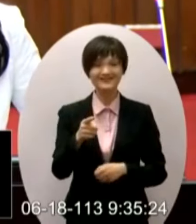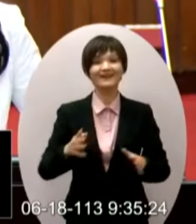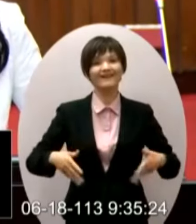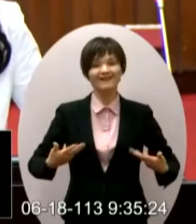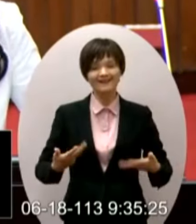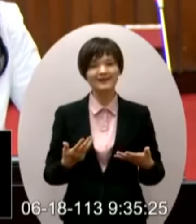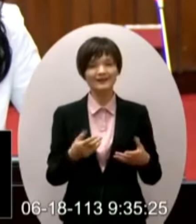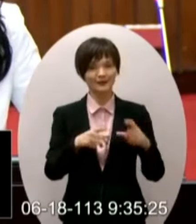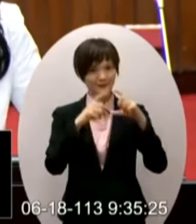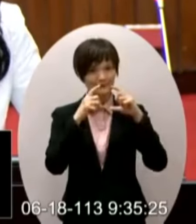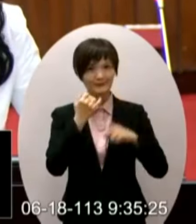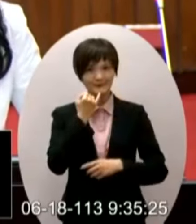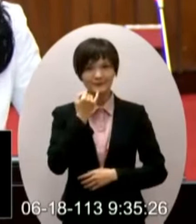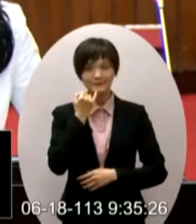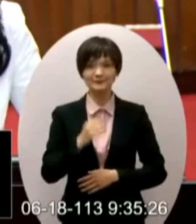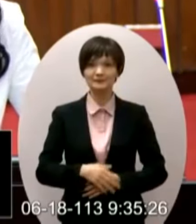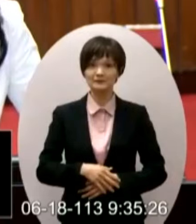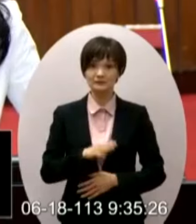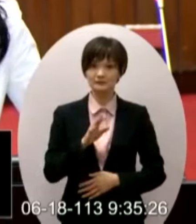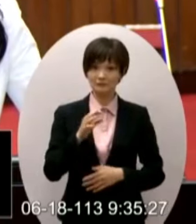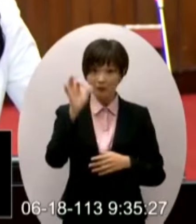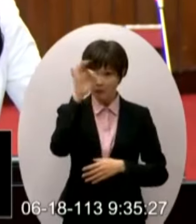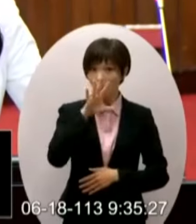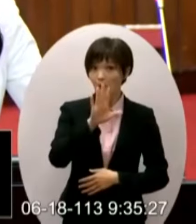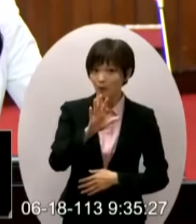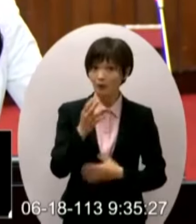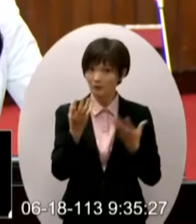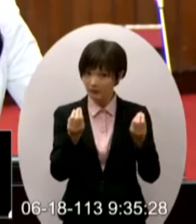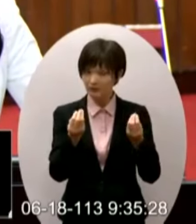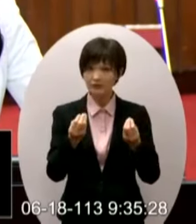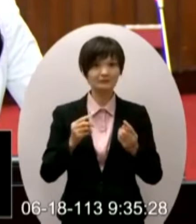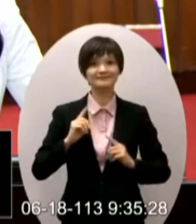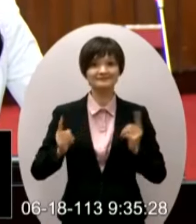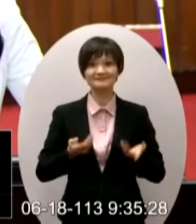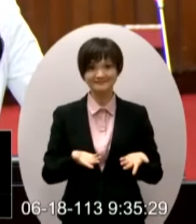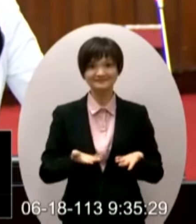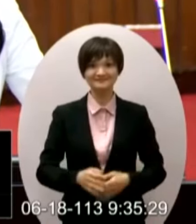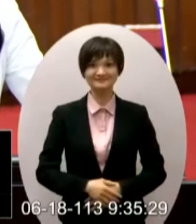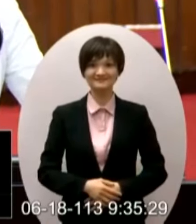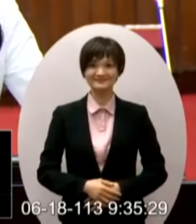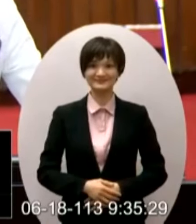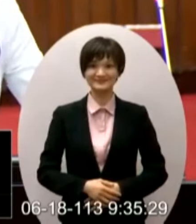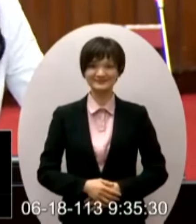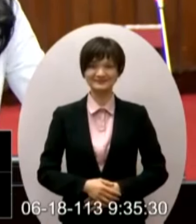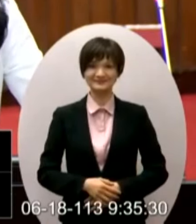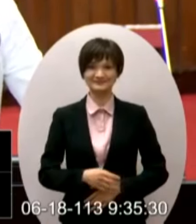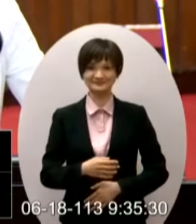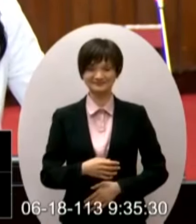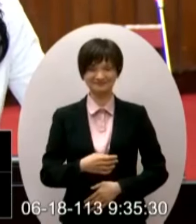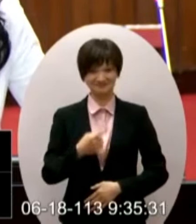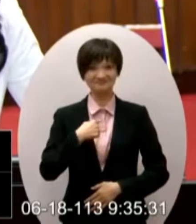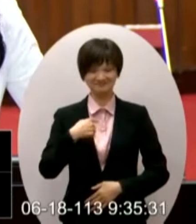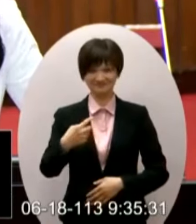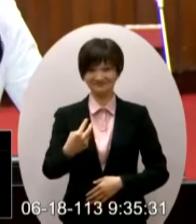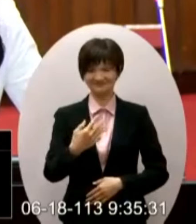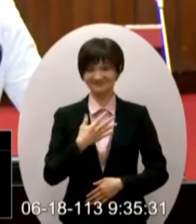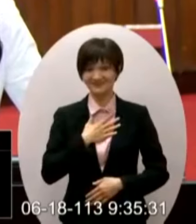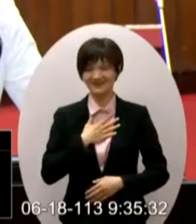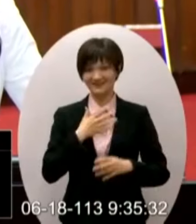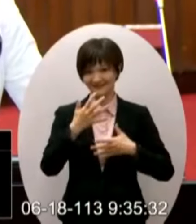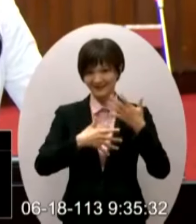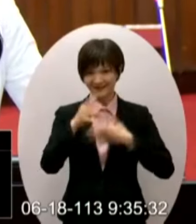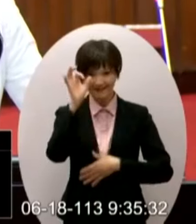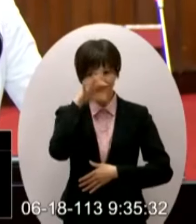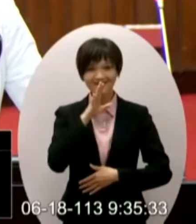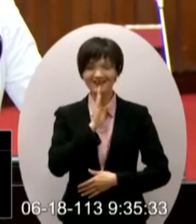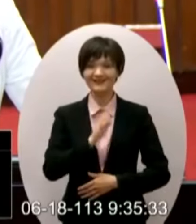为是轻松题，所以你轻松回答。有也可以，没有也没关系。 委员也是网红啊。 所以看过我的影片吗？好，那你知